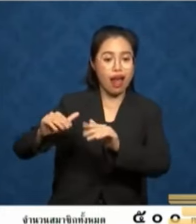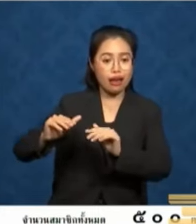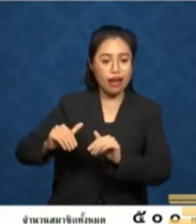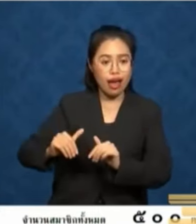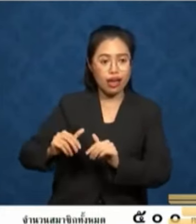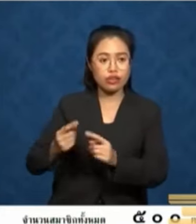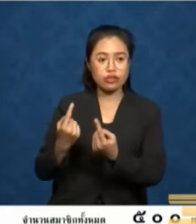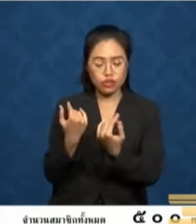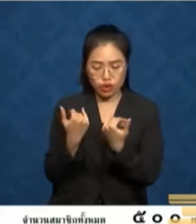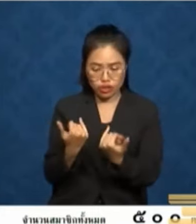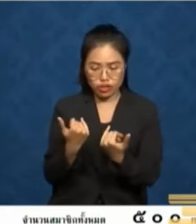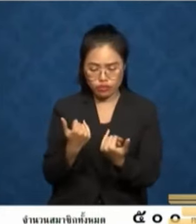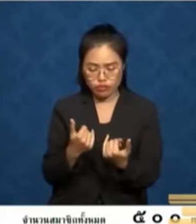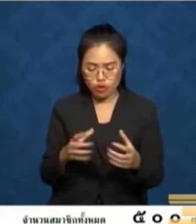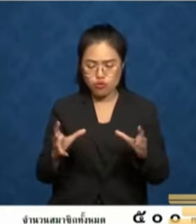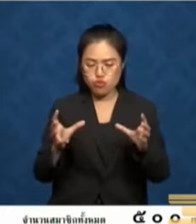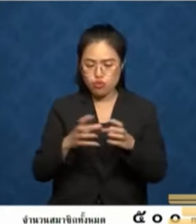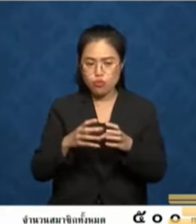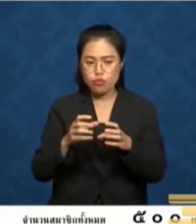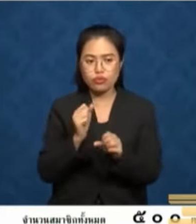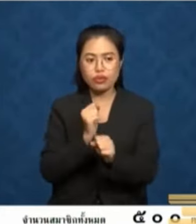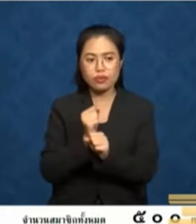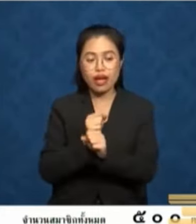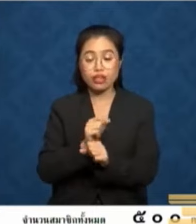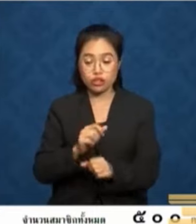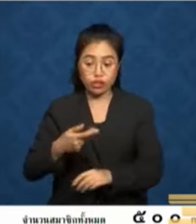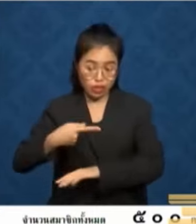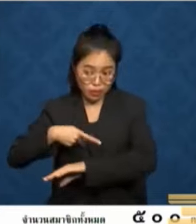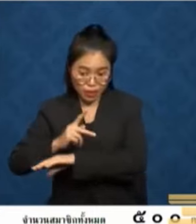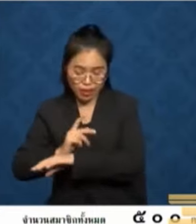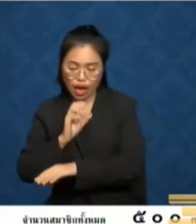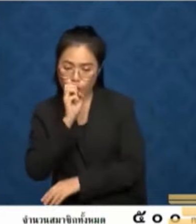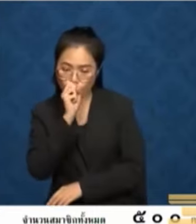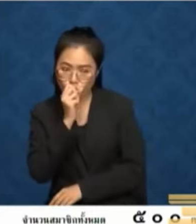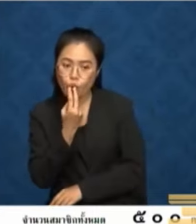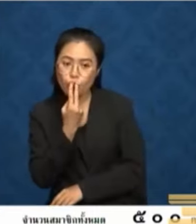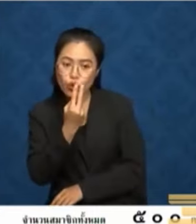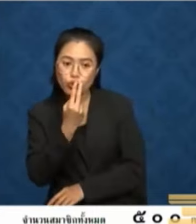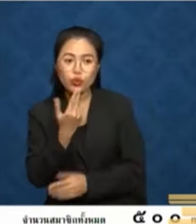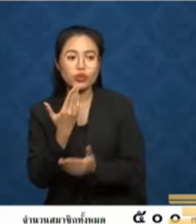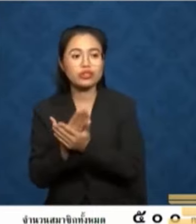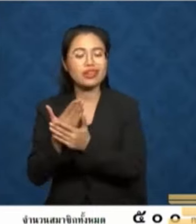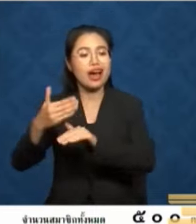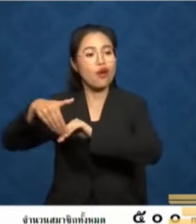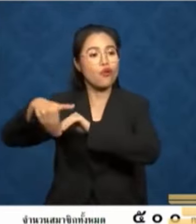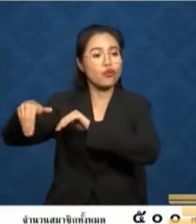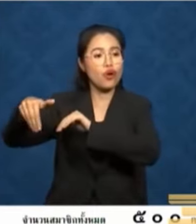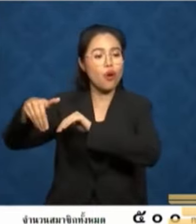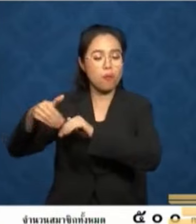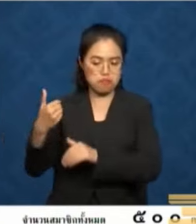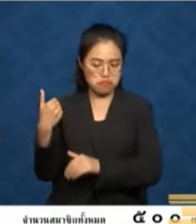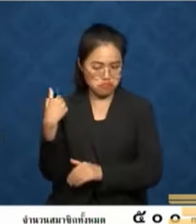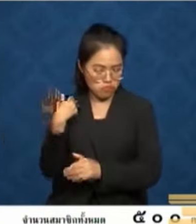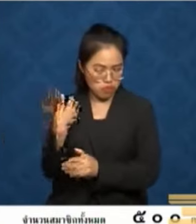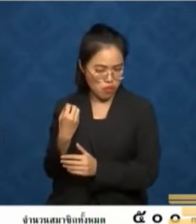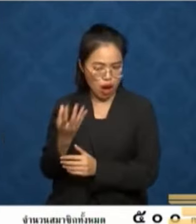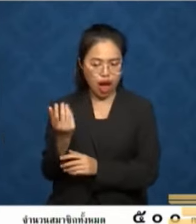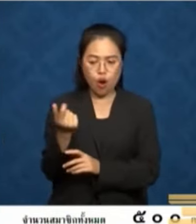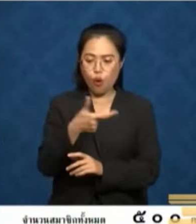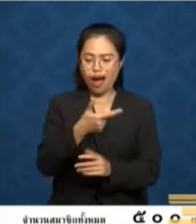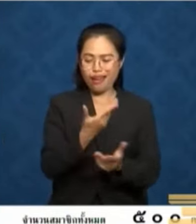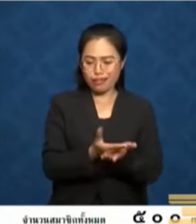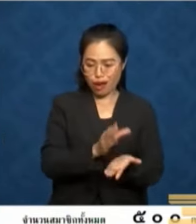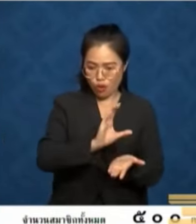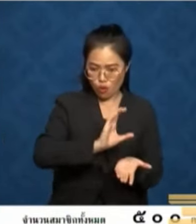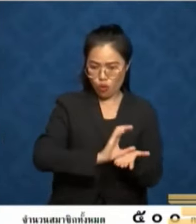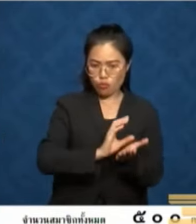รายได้ของหน่วยงานวันนี้่านประธานไปดูนะครับเม็ดเงินนอกงบประมาณเนี่ยมีมากกว่างบประมาณเหลายเท่ามี